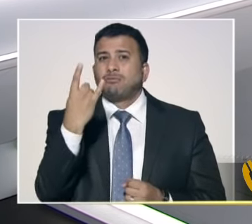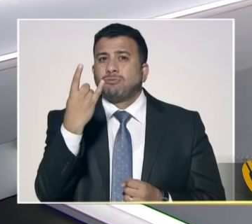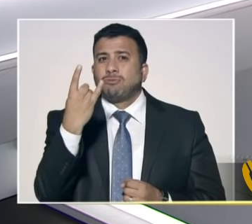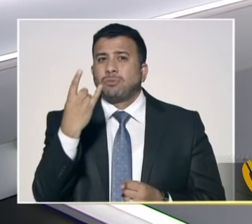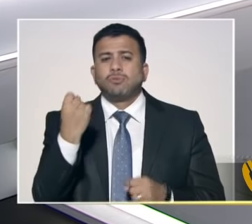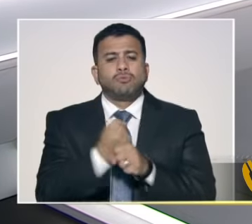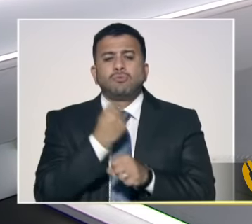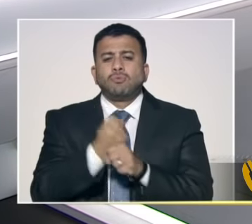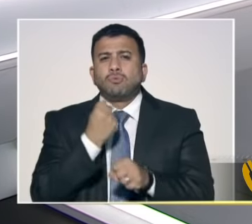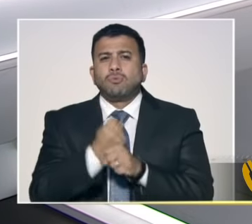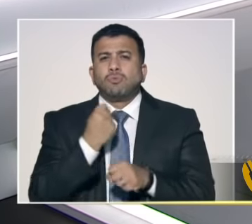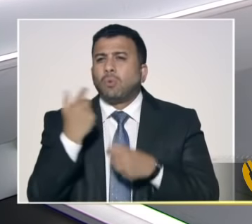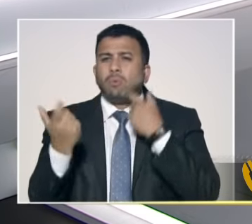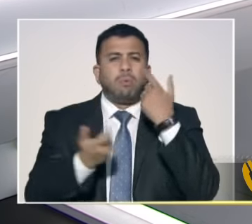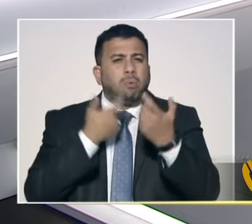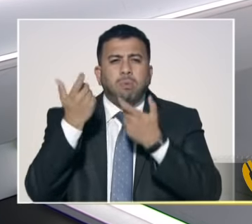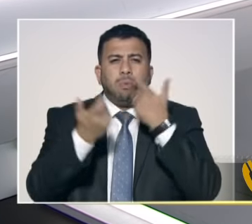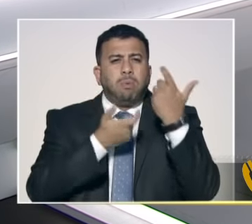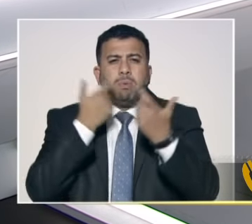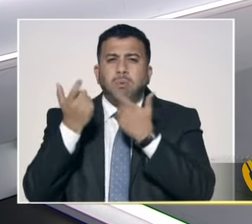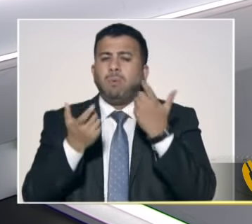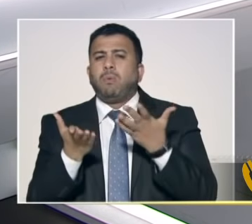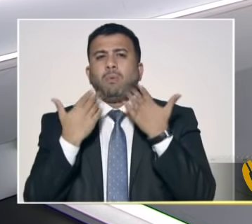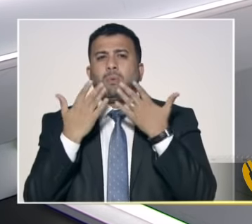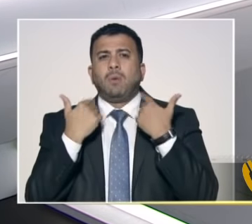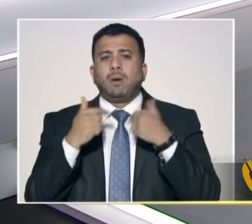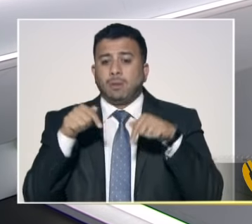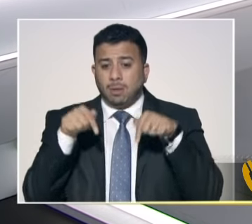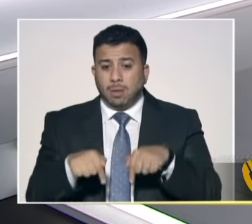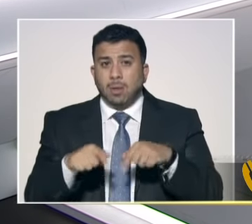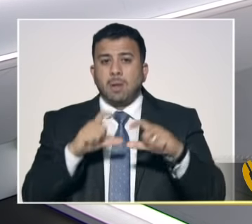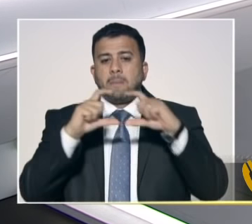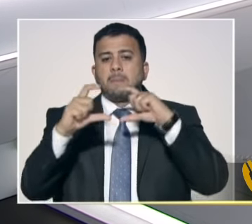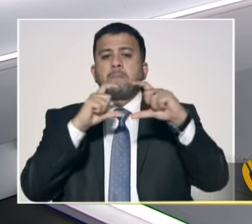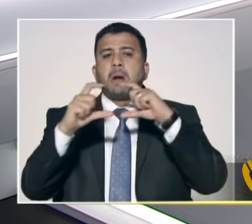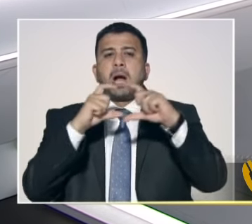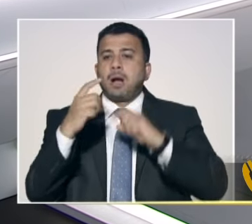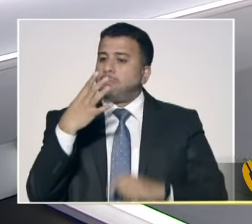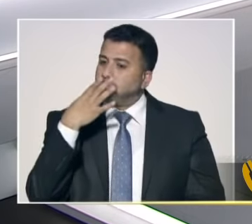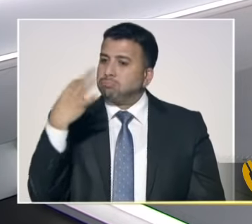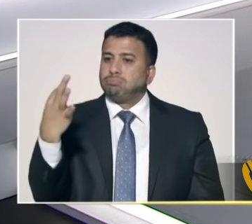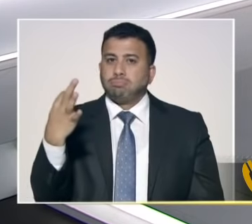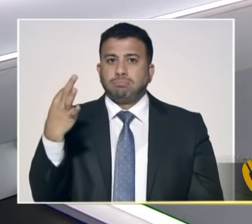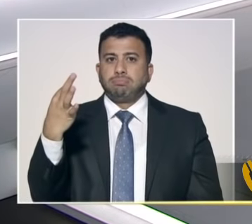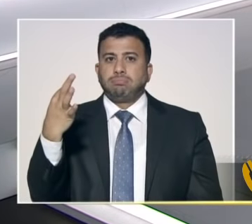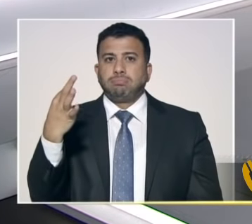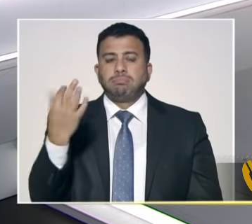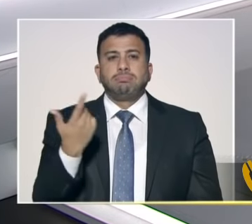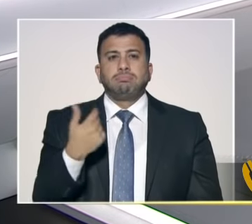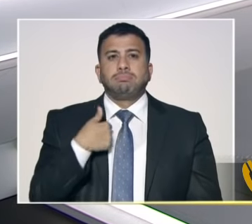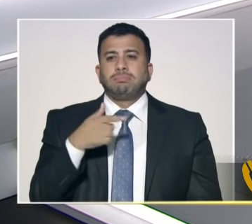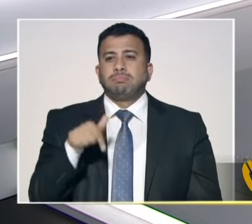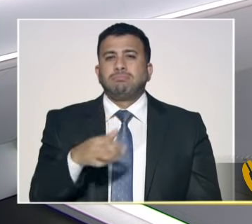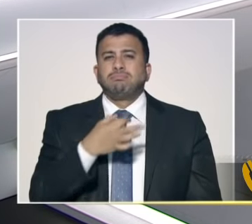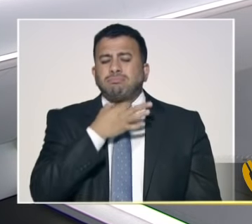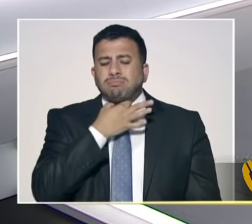حصل عمل، ما خلى مكان ما حصل عمل، وعالصين طالع عليه في البنك، فهو عطول نهار نايم ومضايق